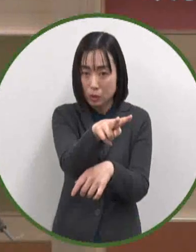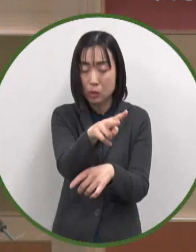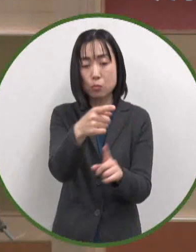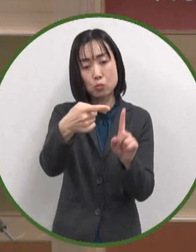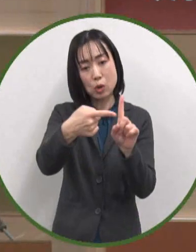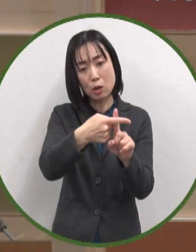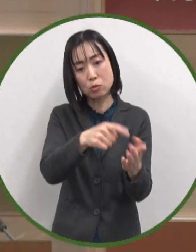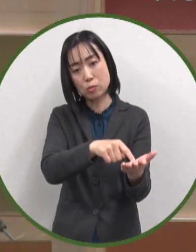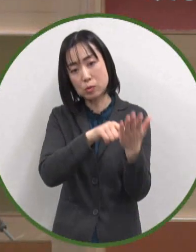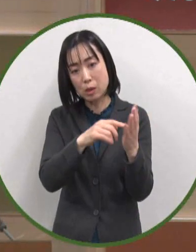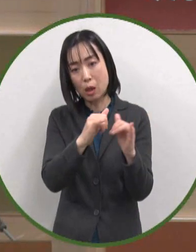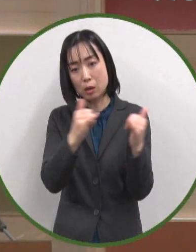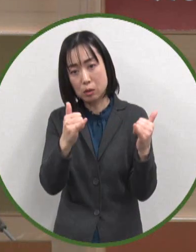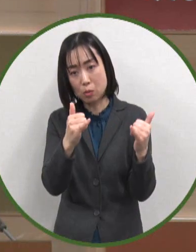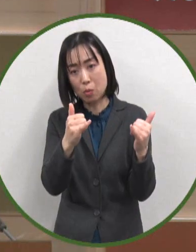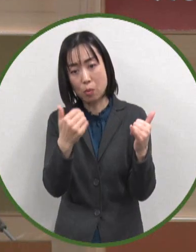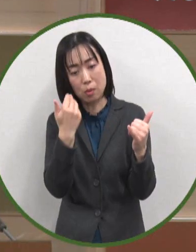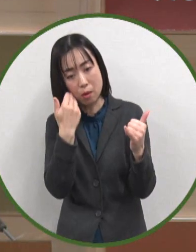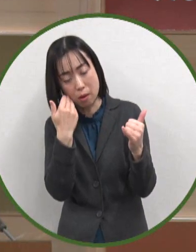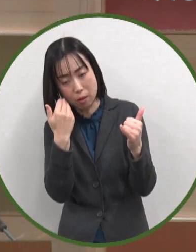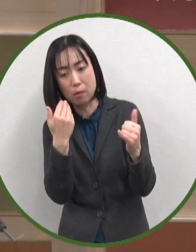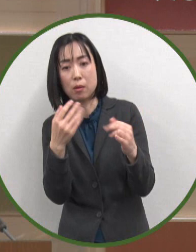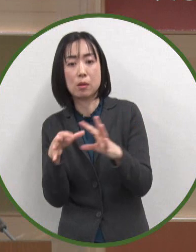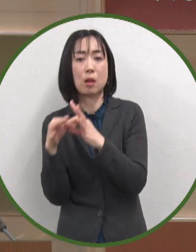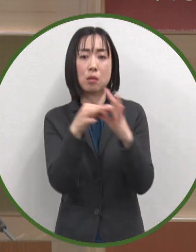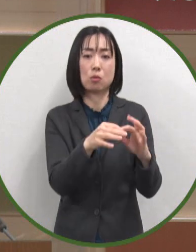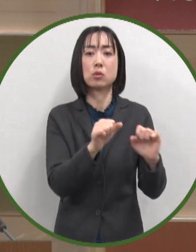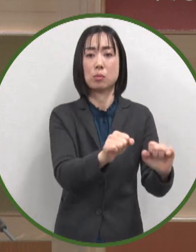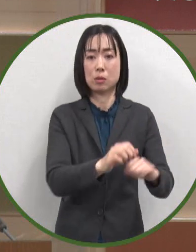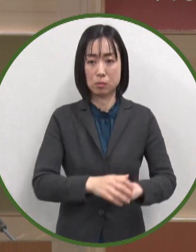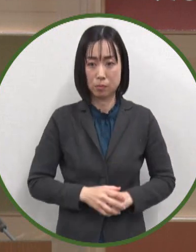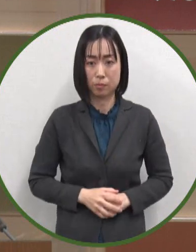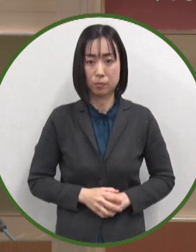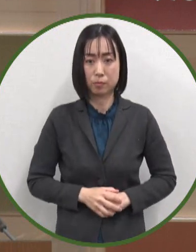ちょっとここ詳しくなってますけれども、要するに、